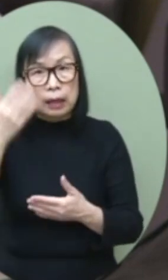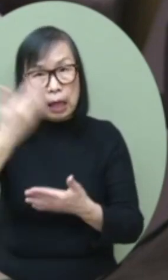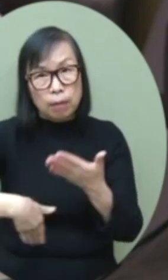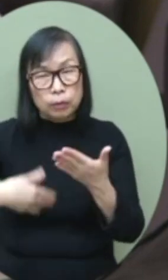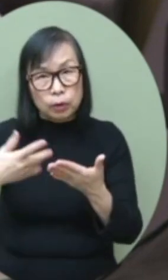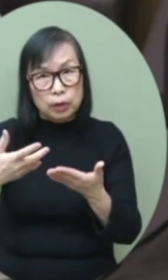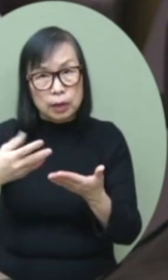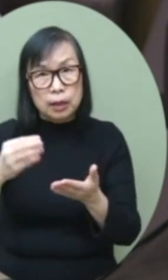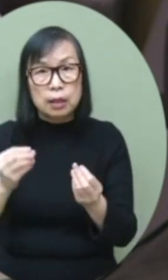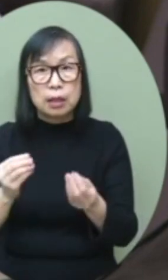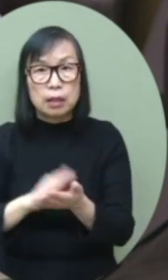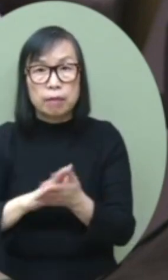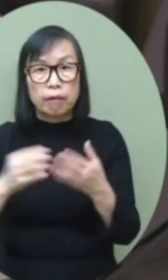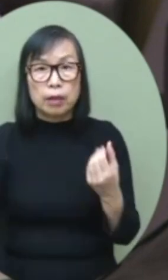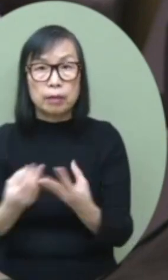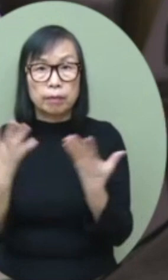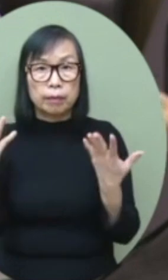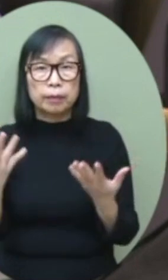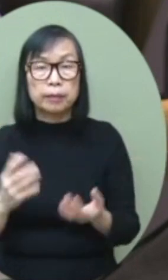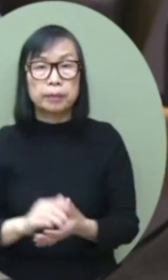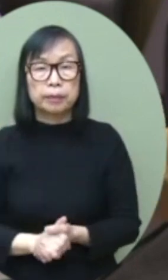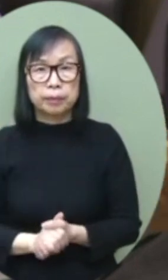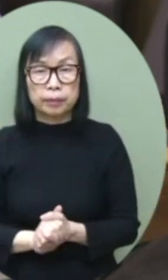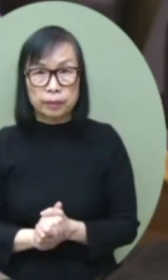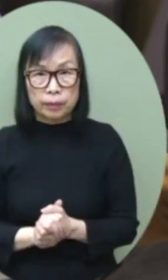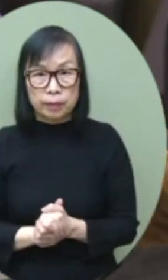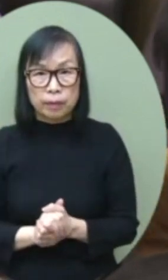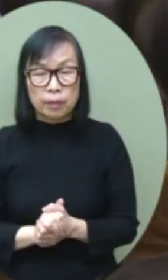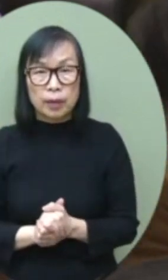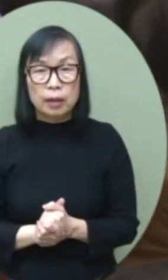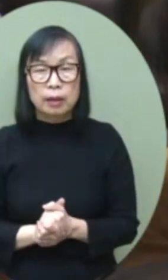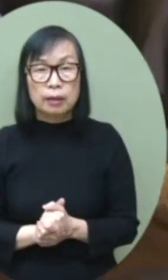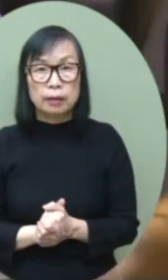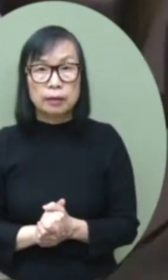件事發生啦？唔該。